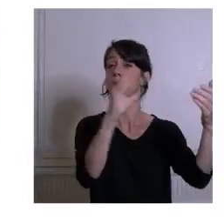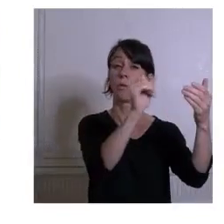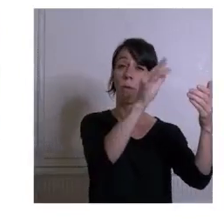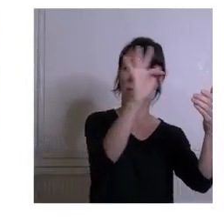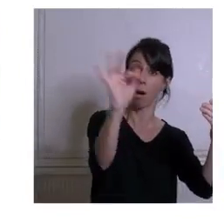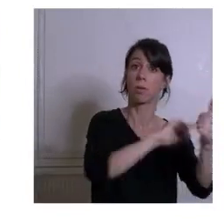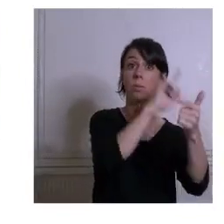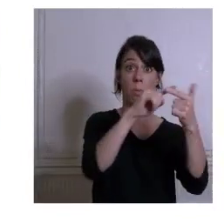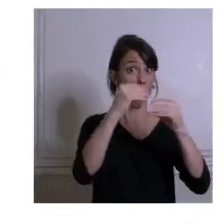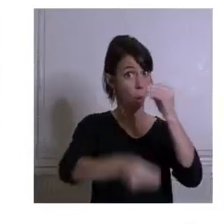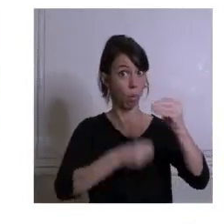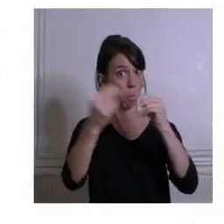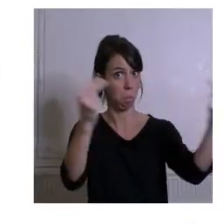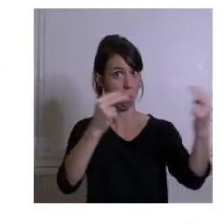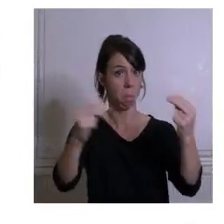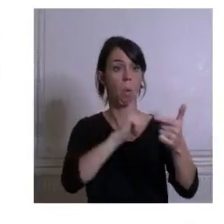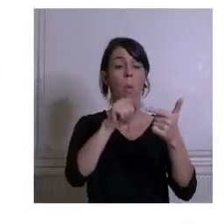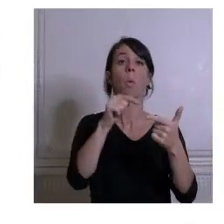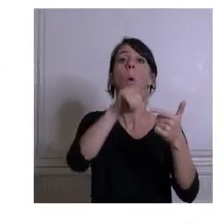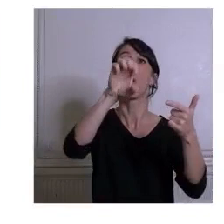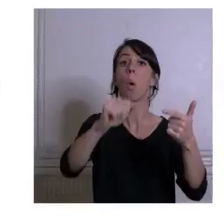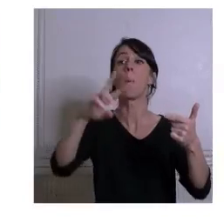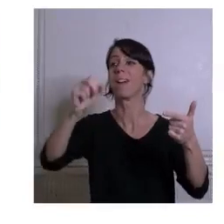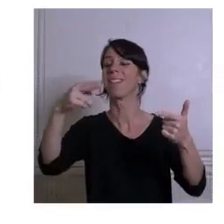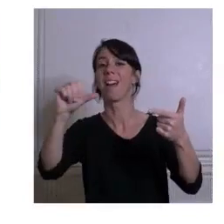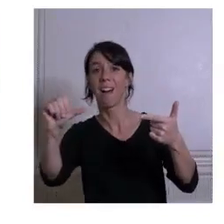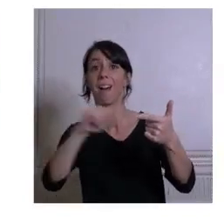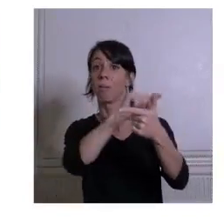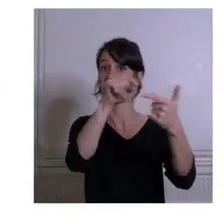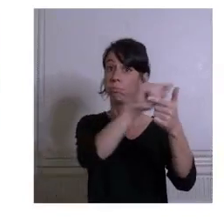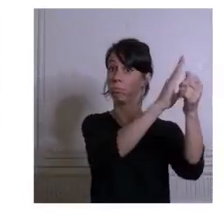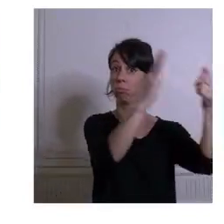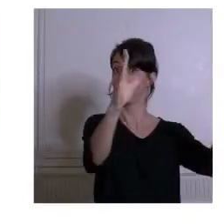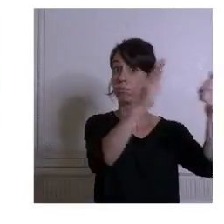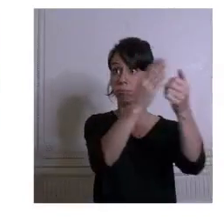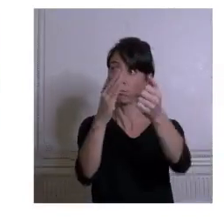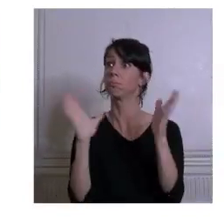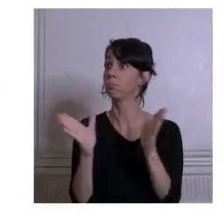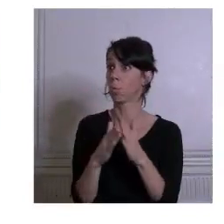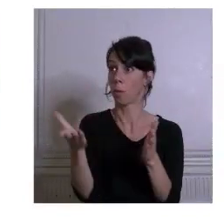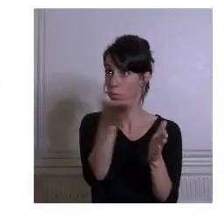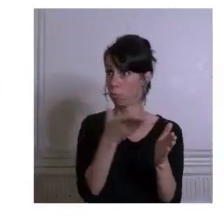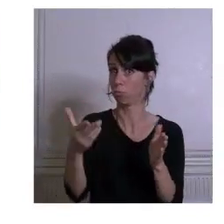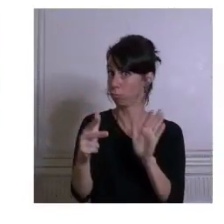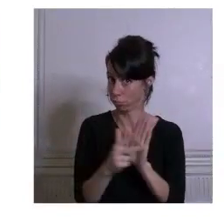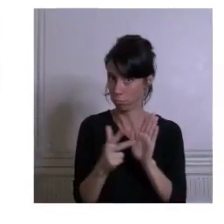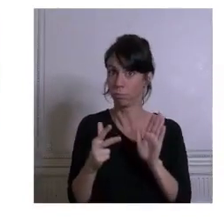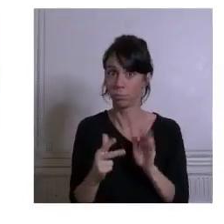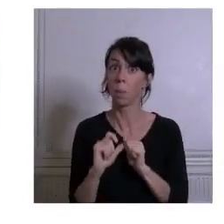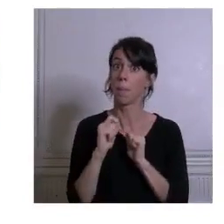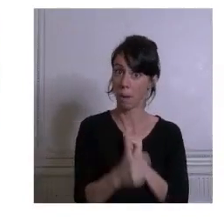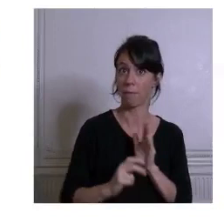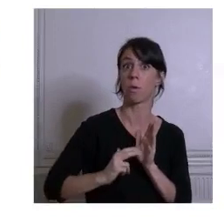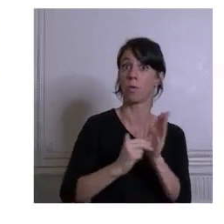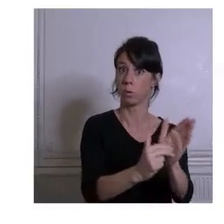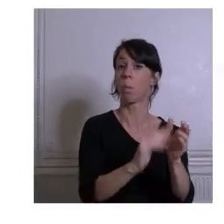ponctuellement certaines associations et d'autres non. Vélocité fait partie effectivement de ces associations qu'on nous a aidées pendant un temps et que nous aidons plus, qui est une décision du conseil municipal que l'on